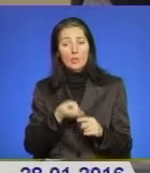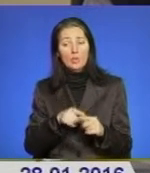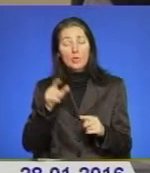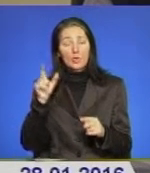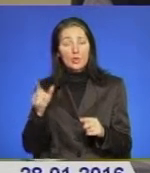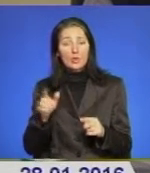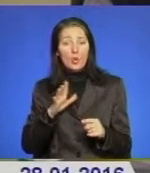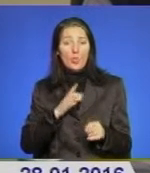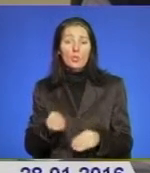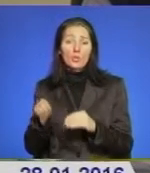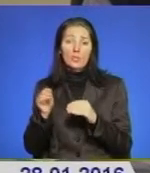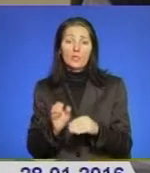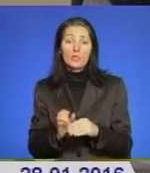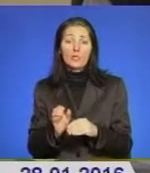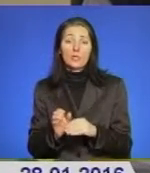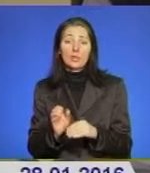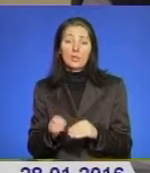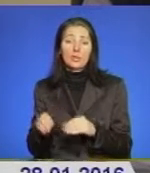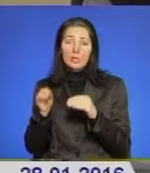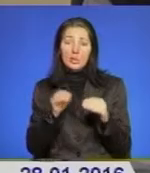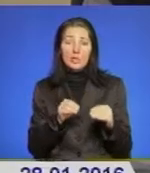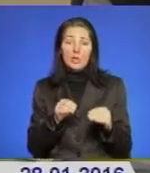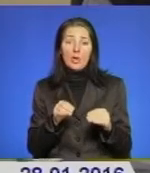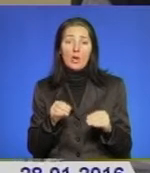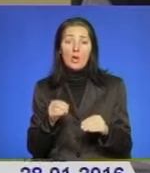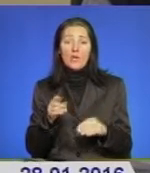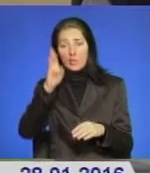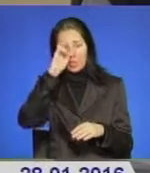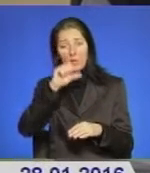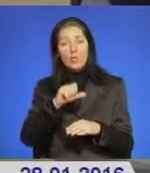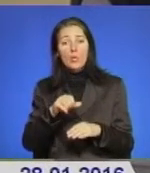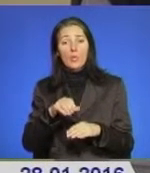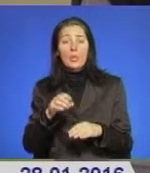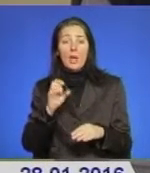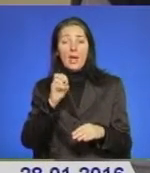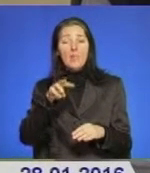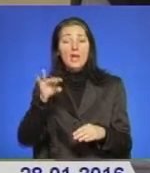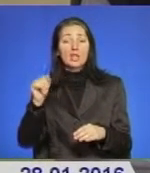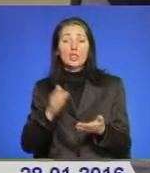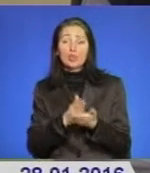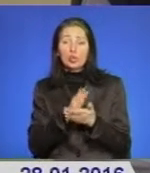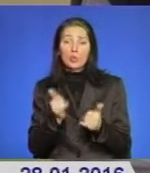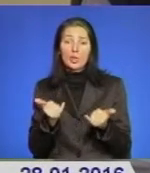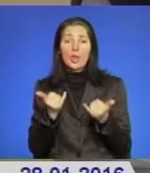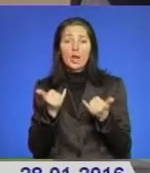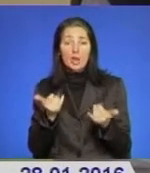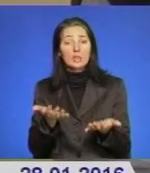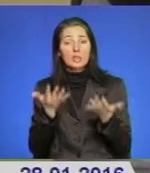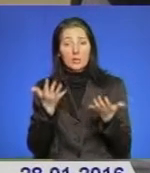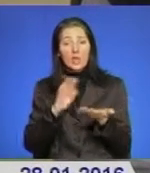було доставлено в Державну службу, міграційну службу, яка знаходиться в місті Тернополі, для з'ясування обставин